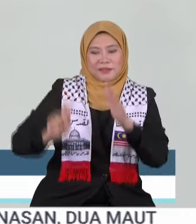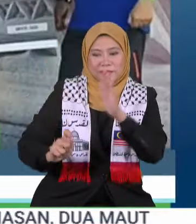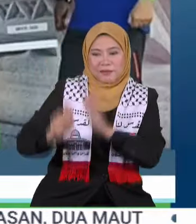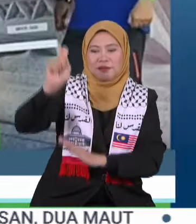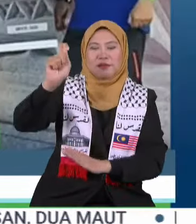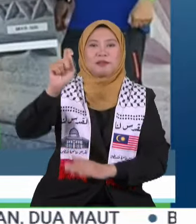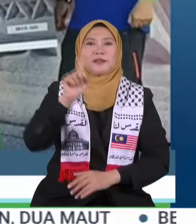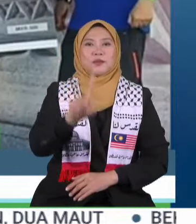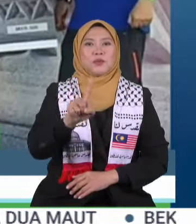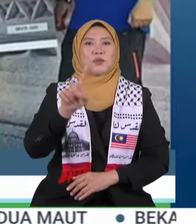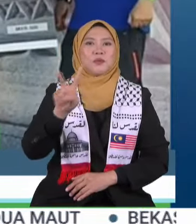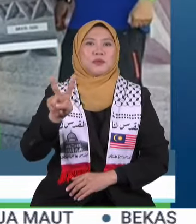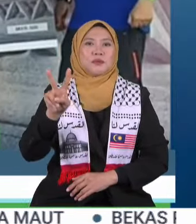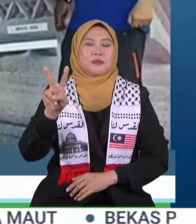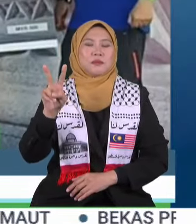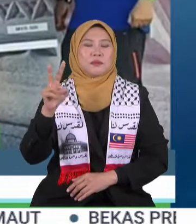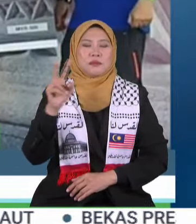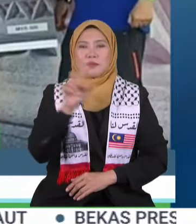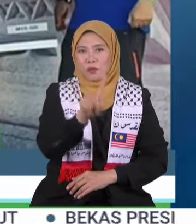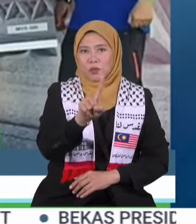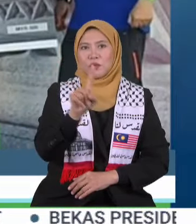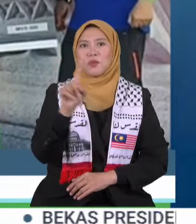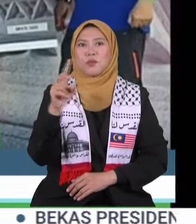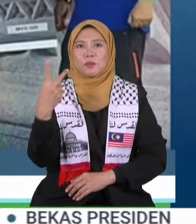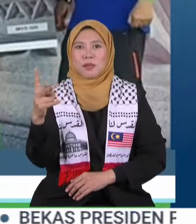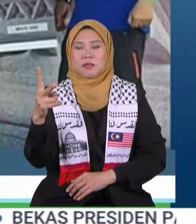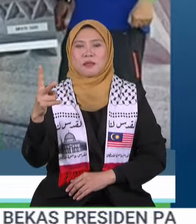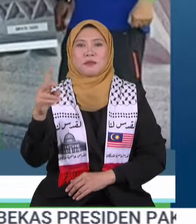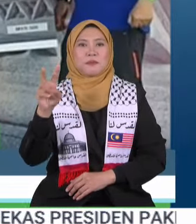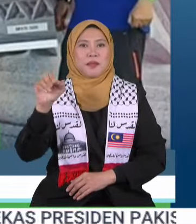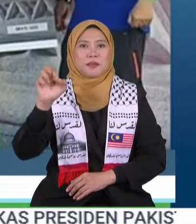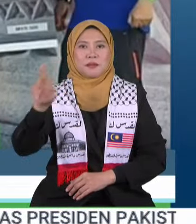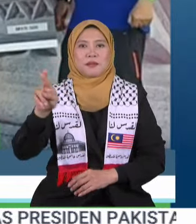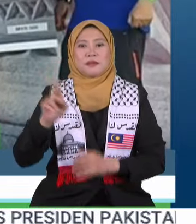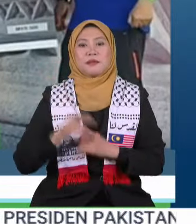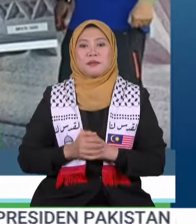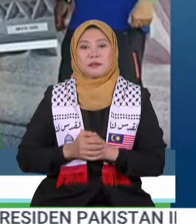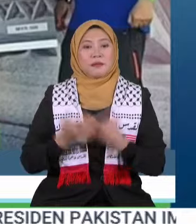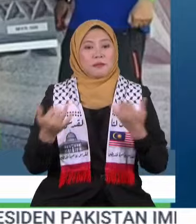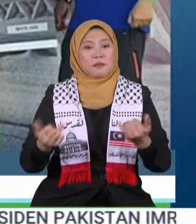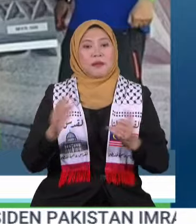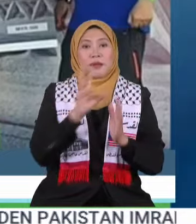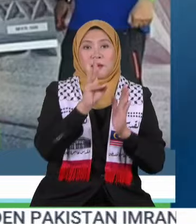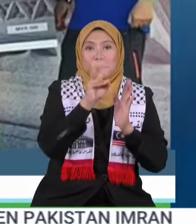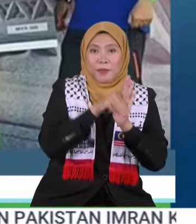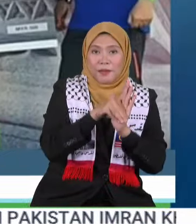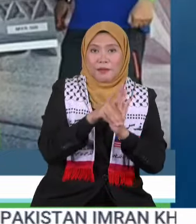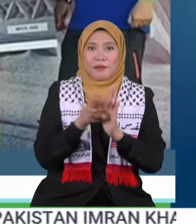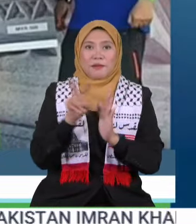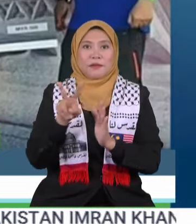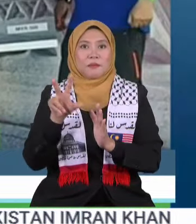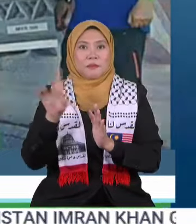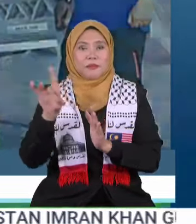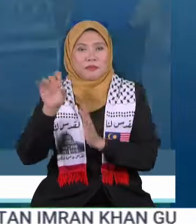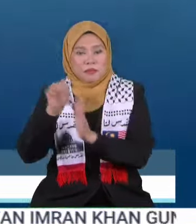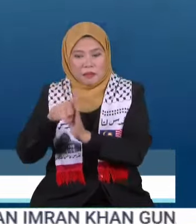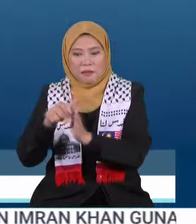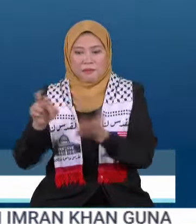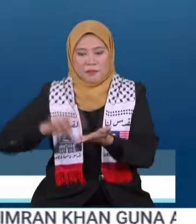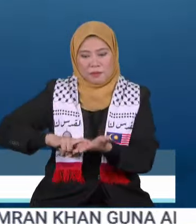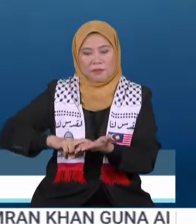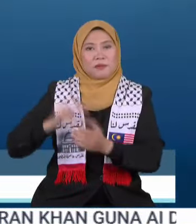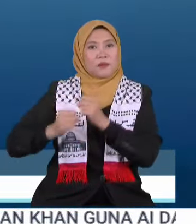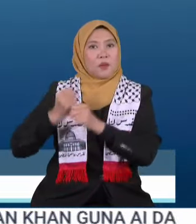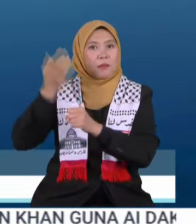ketinggian 112 meter. Masa terbaik Wai Ching sebelum ini ialah 6 minit 38 saat, dicatat tahun